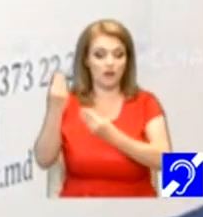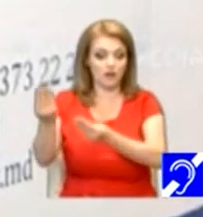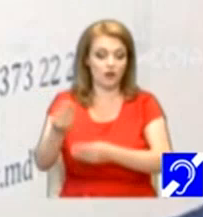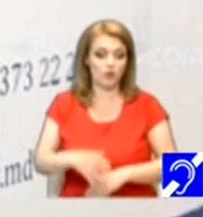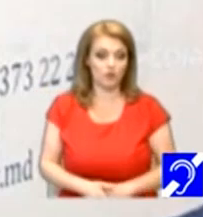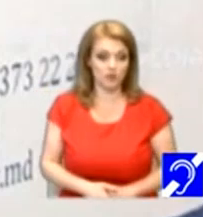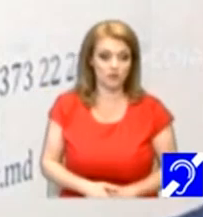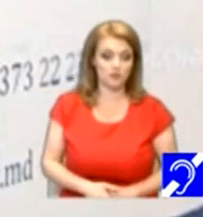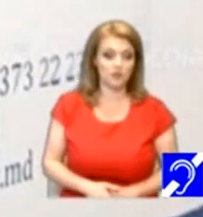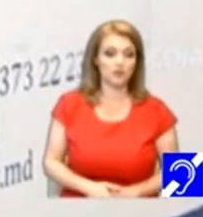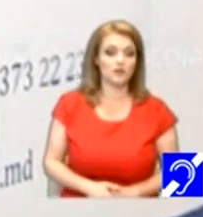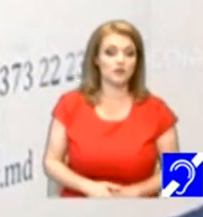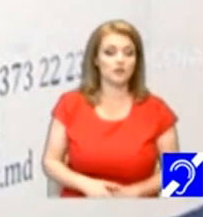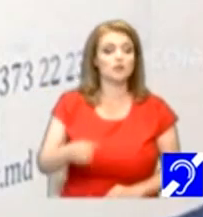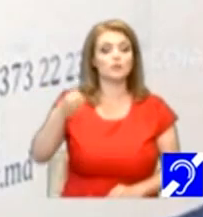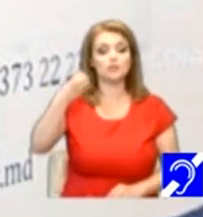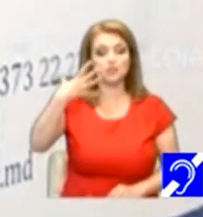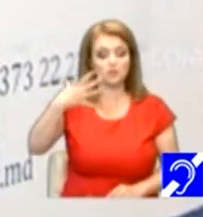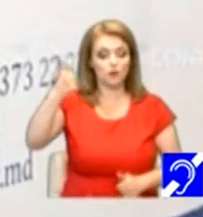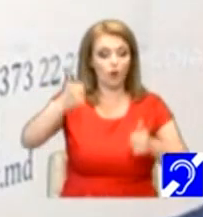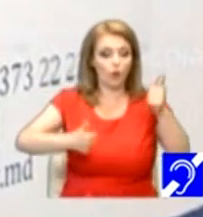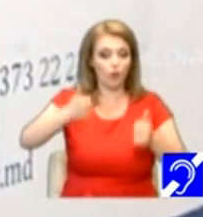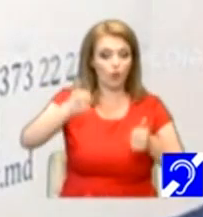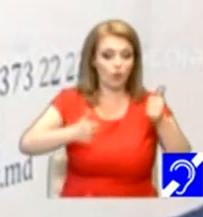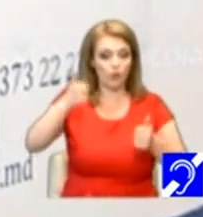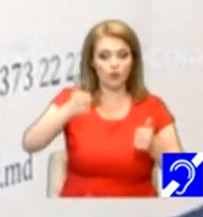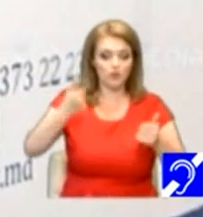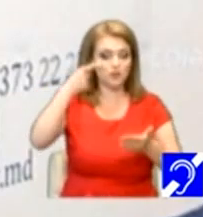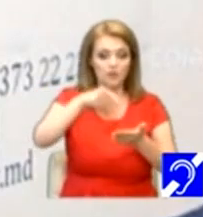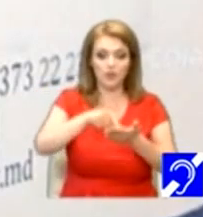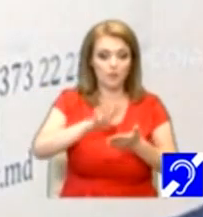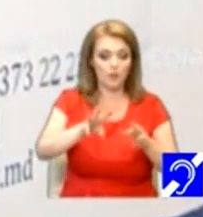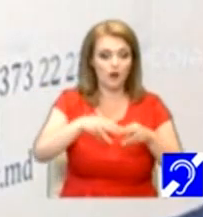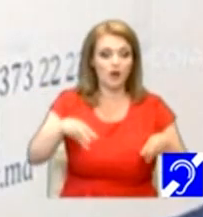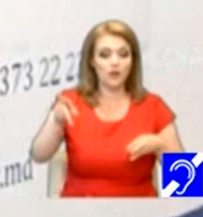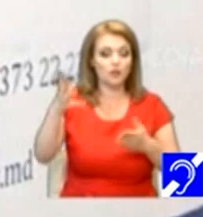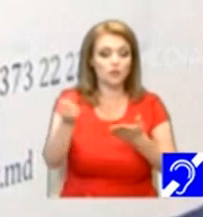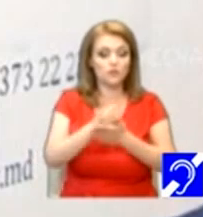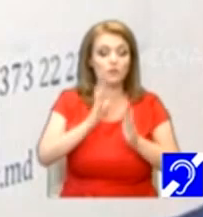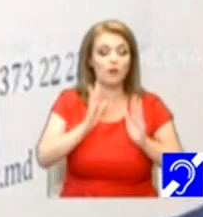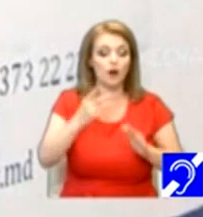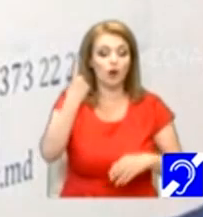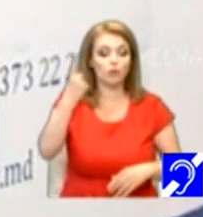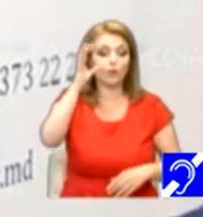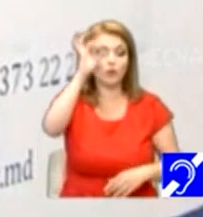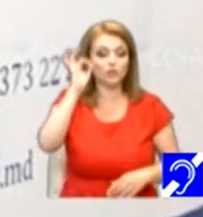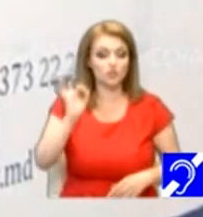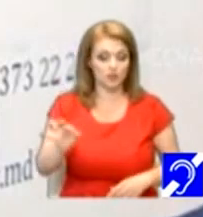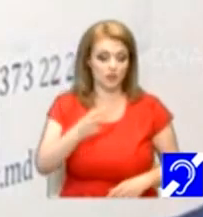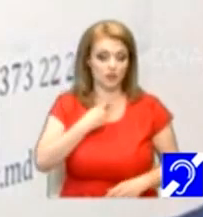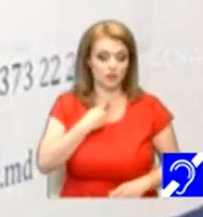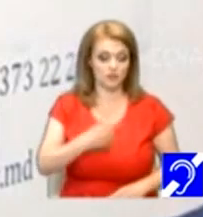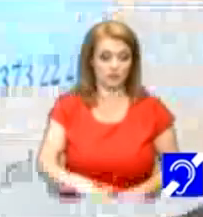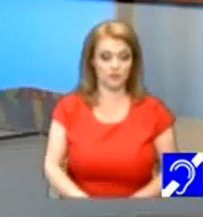trecut pragul electoral. 15 concurențe electorale nu au obținut nici măcar 1% din voturile alegătorilor.